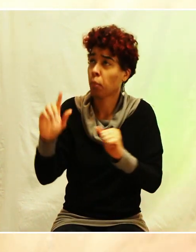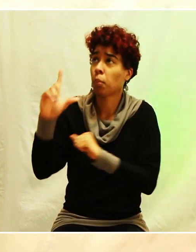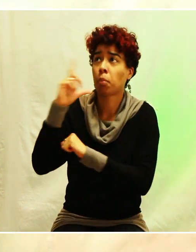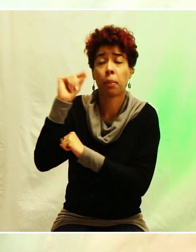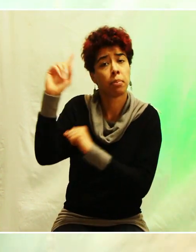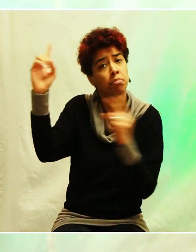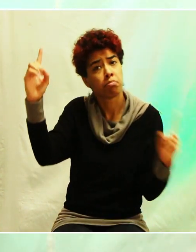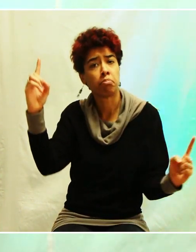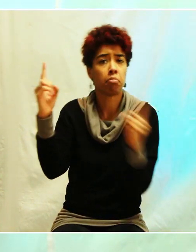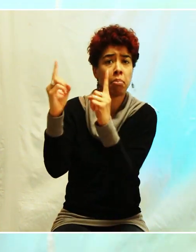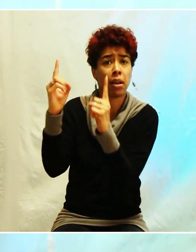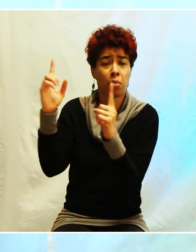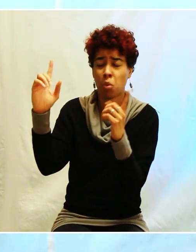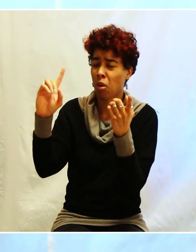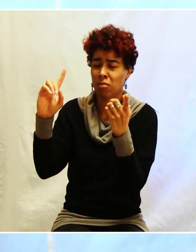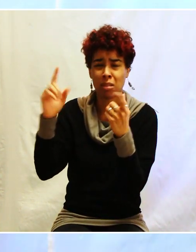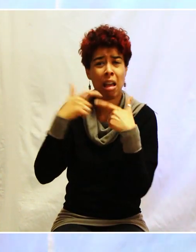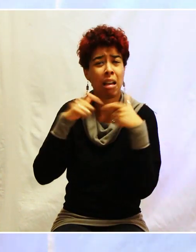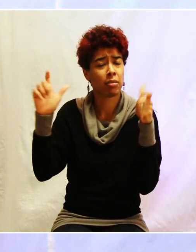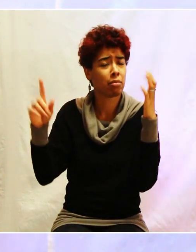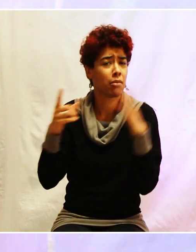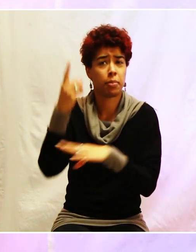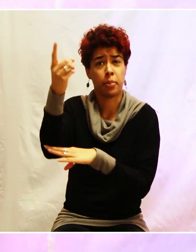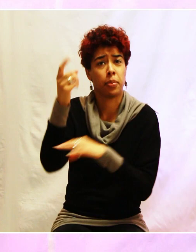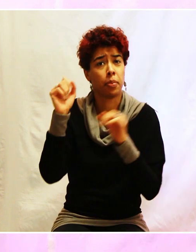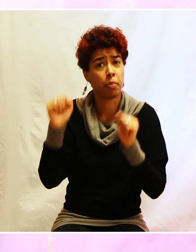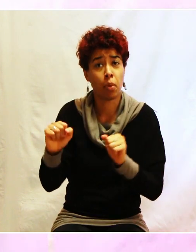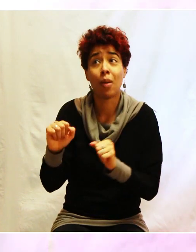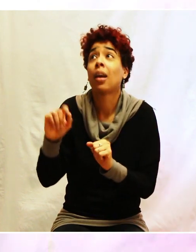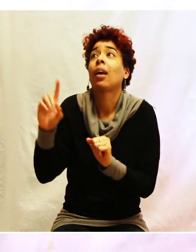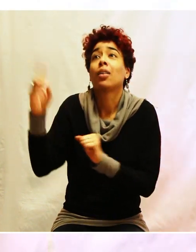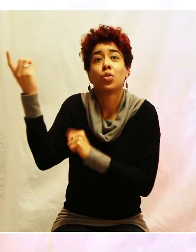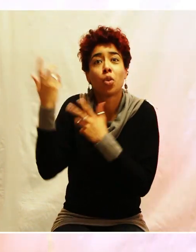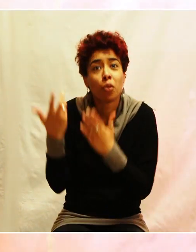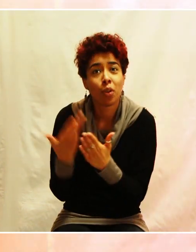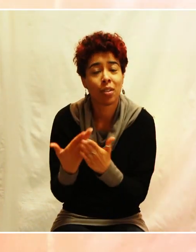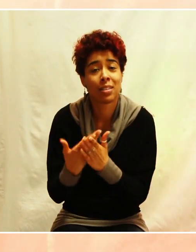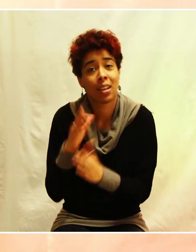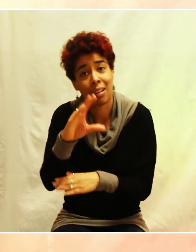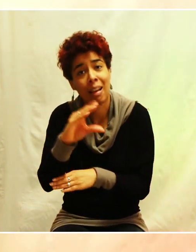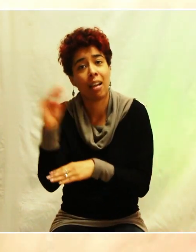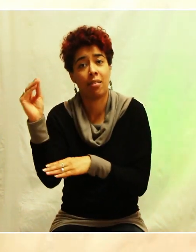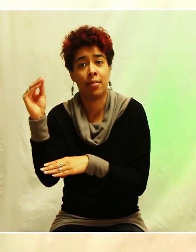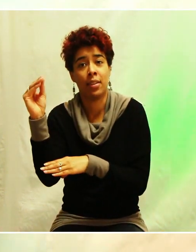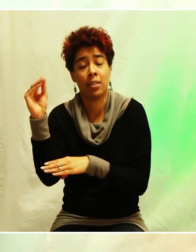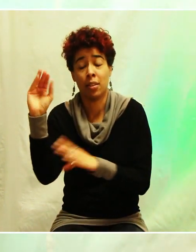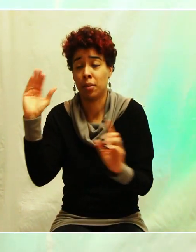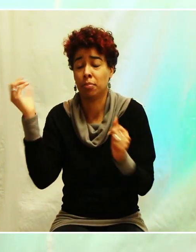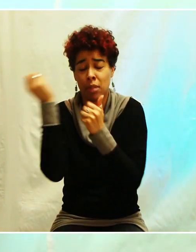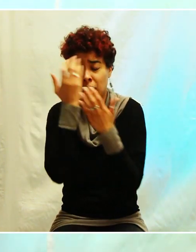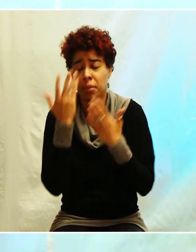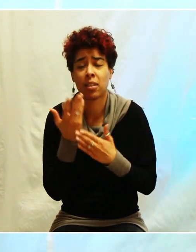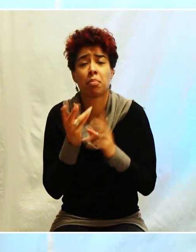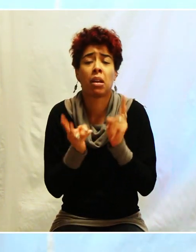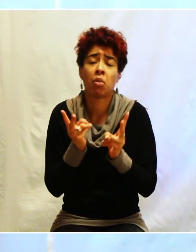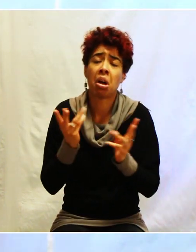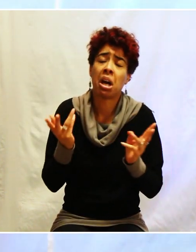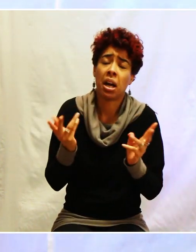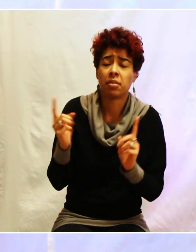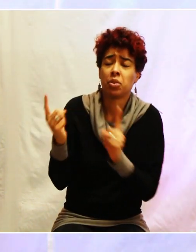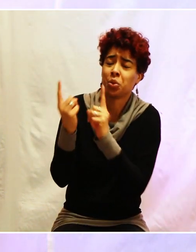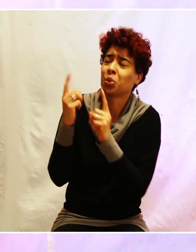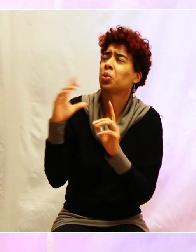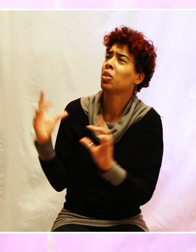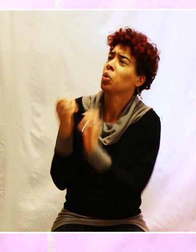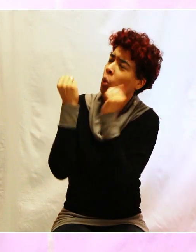Père illimité par la grâce de Dieu pour le faire. Et Dieu t'invite à venir dans sa présence. Au lieu parfois de venir chercher